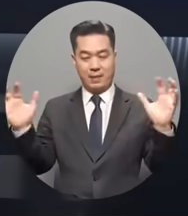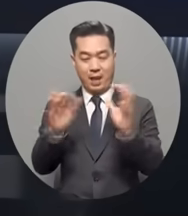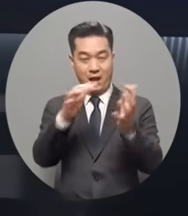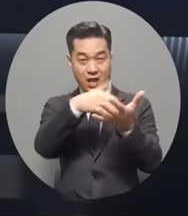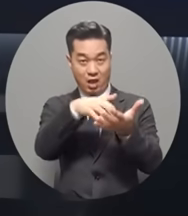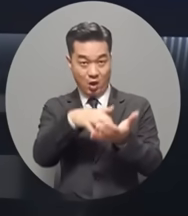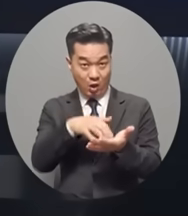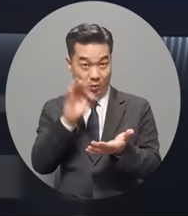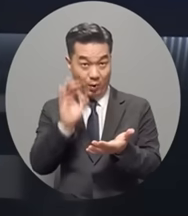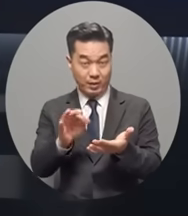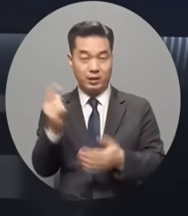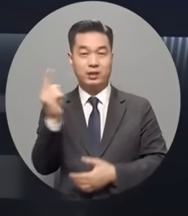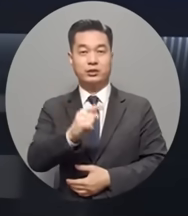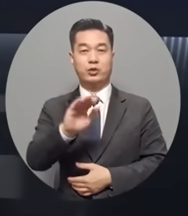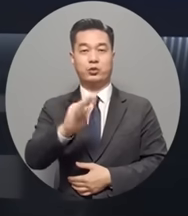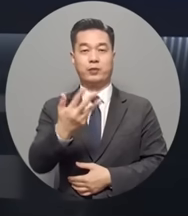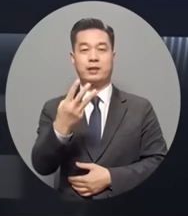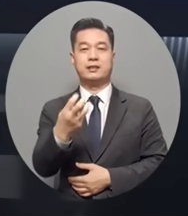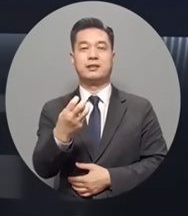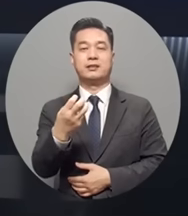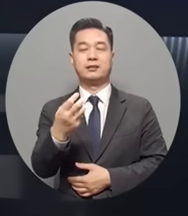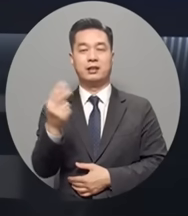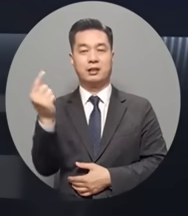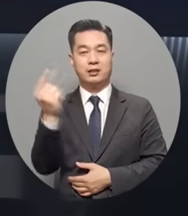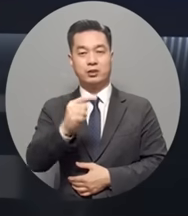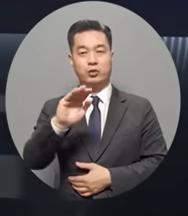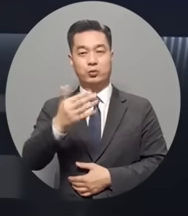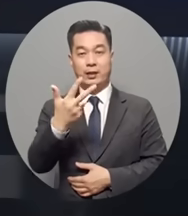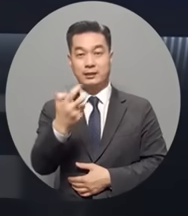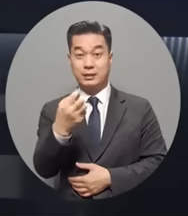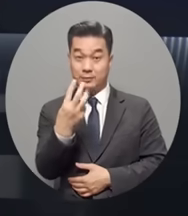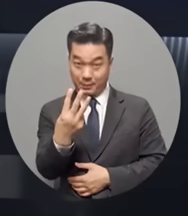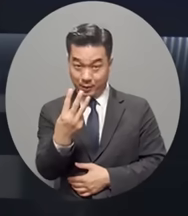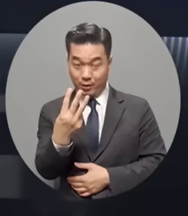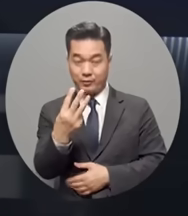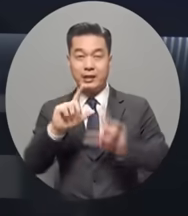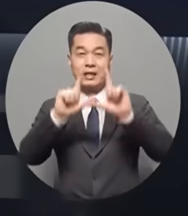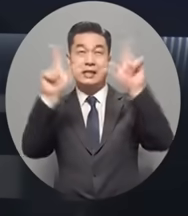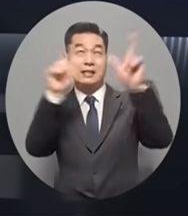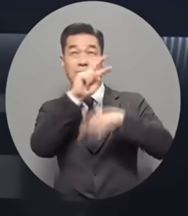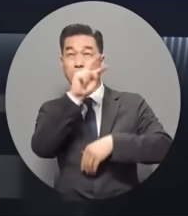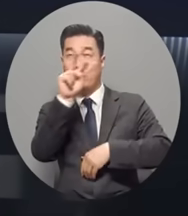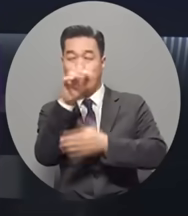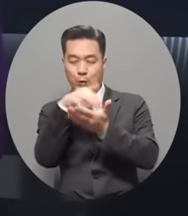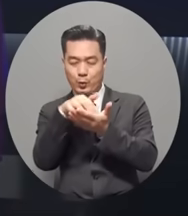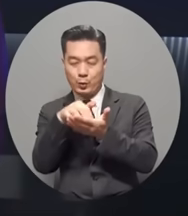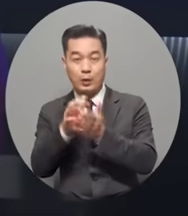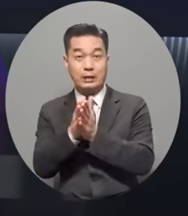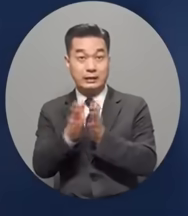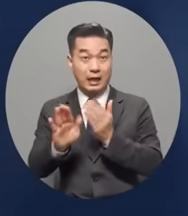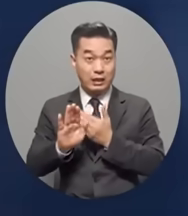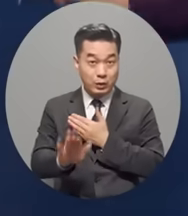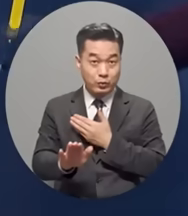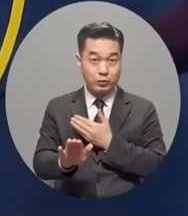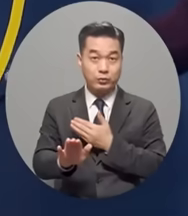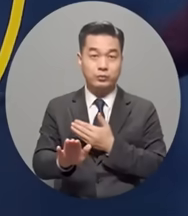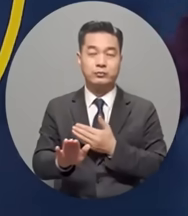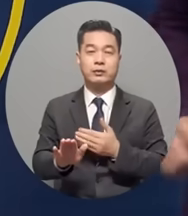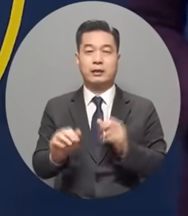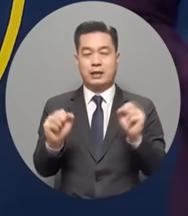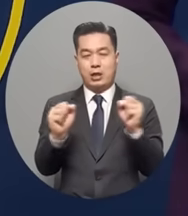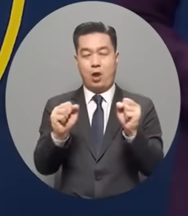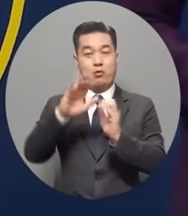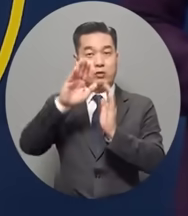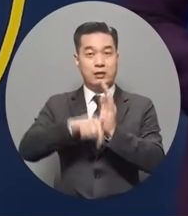건데요. 1973년 전국적인 기상 관측이 시작된 이후 올해 내린 비나 눈의 양이